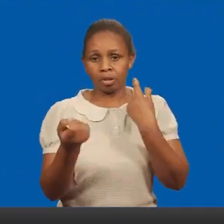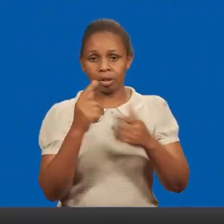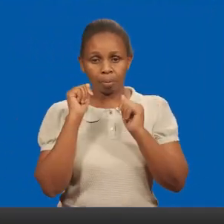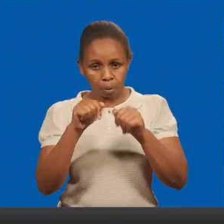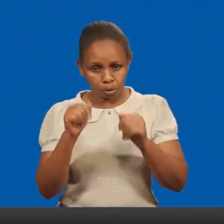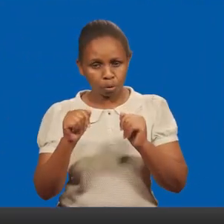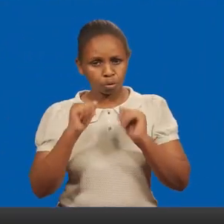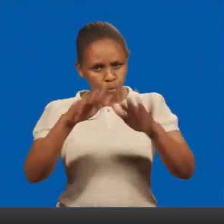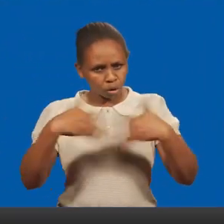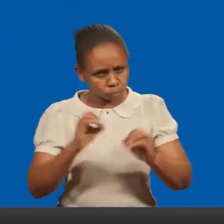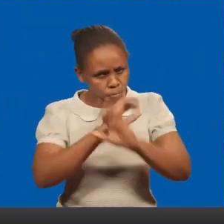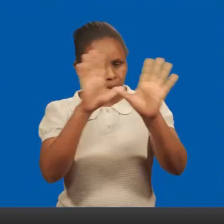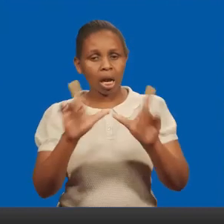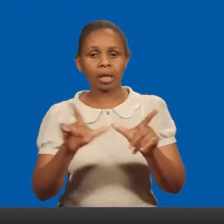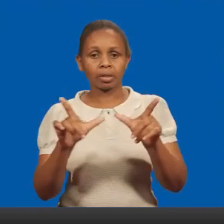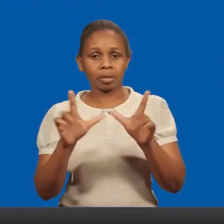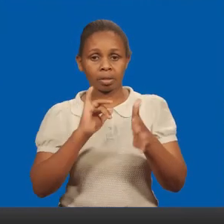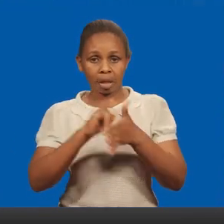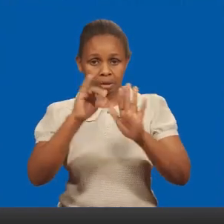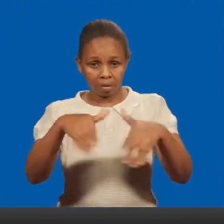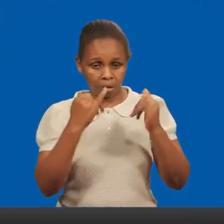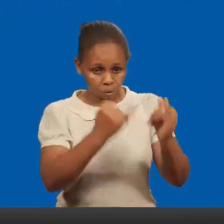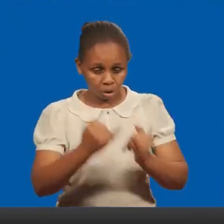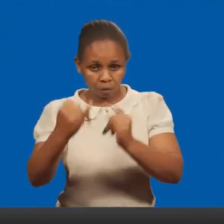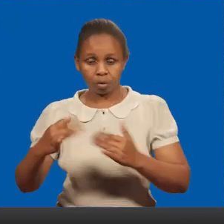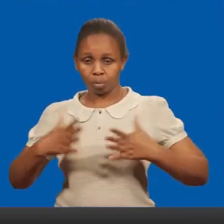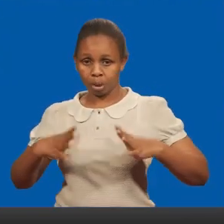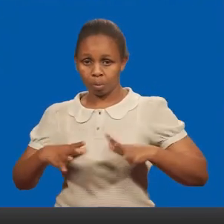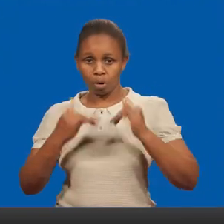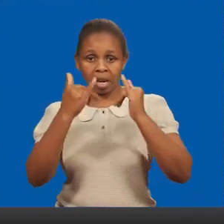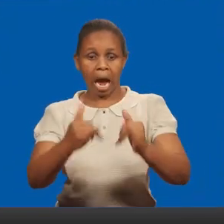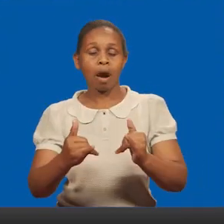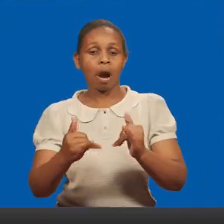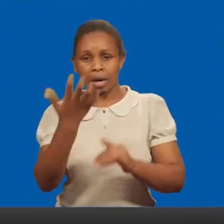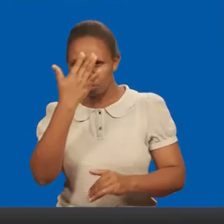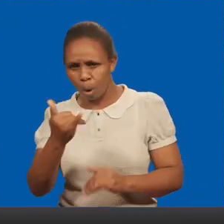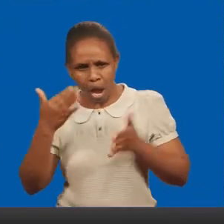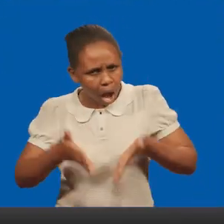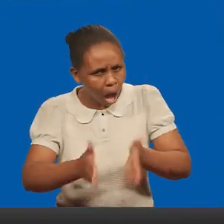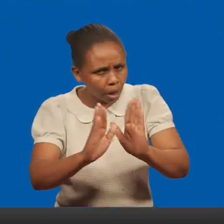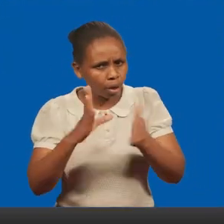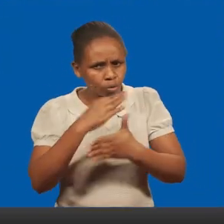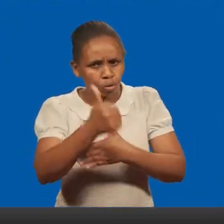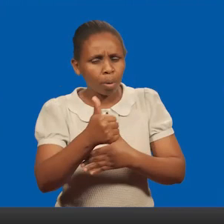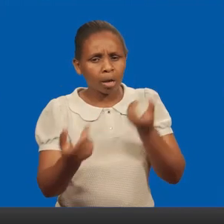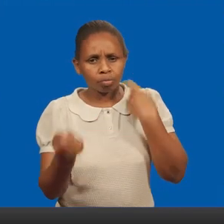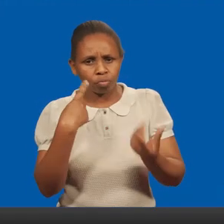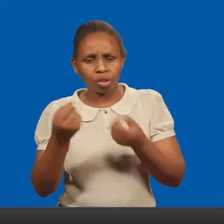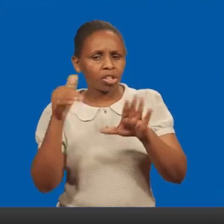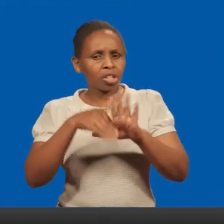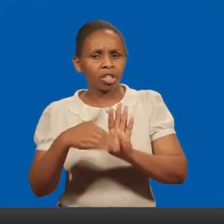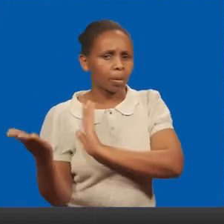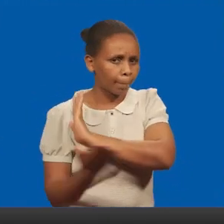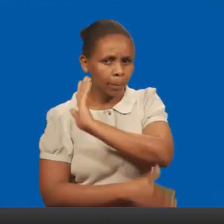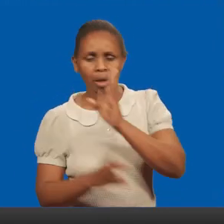kuuza majani chai imetakiwa kuweka wazi leseni zilizotolewa kwa watu binafsi kufikia sasa na ni kwa nini wanaruhusiwa